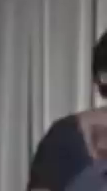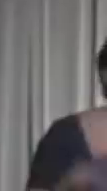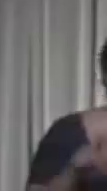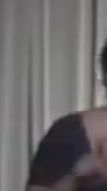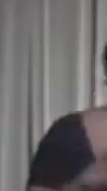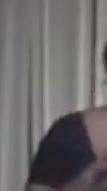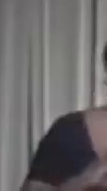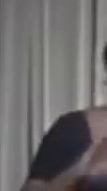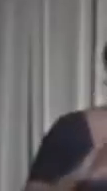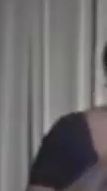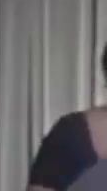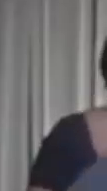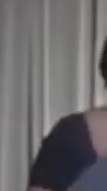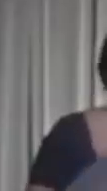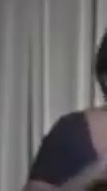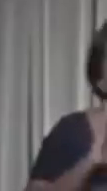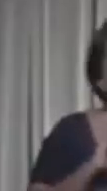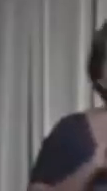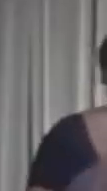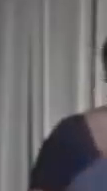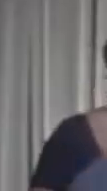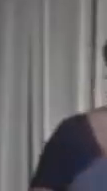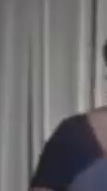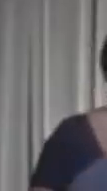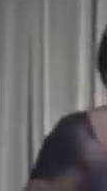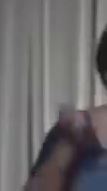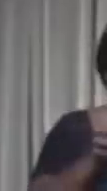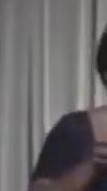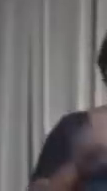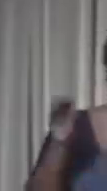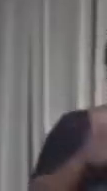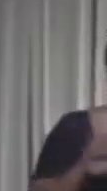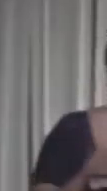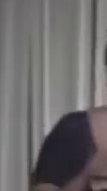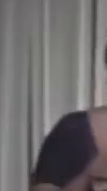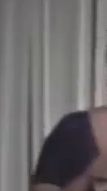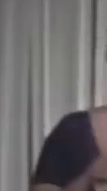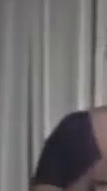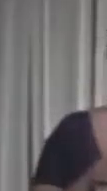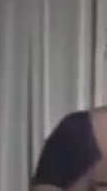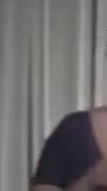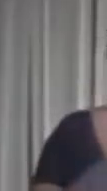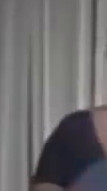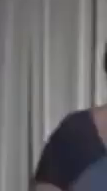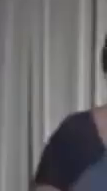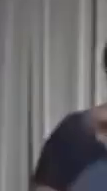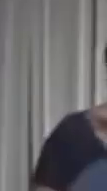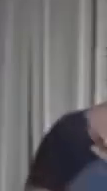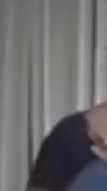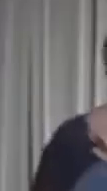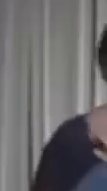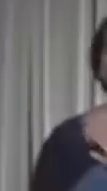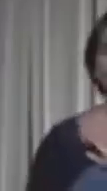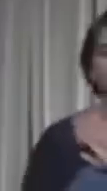நீங்கள் நியமித்திருக்கின்ற தலைவராக நியமித்திருக்கின்ற அல்லாஹ்தான் பயங்கரவாதிகளுடைய அந்த தாக்குதலுடைய சூத்திரதாரி என்று சொன்னவரை நியமித்த பிறகு